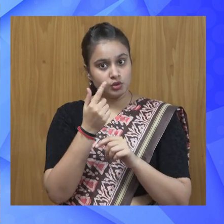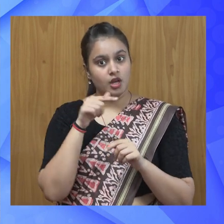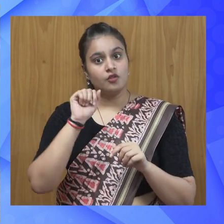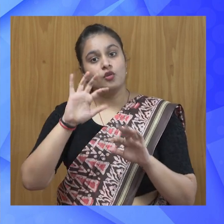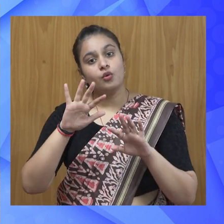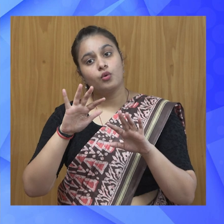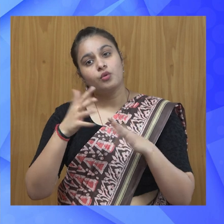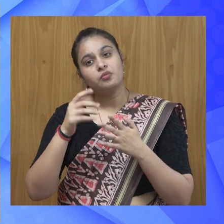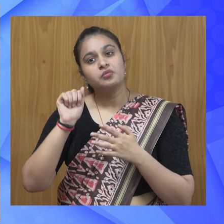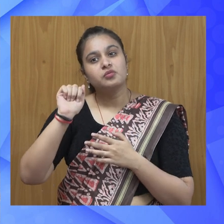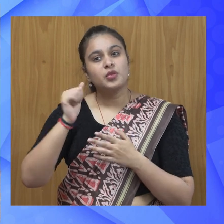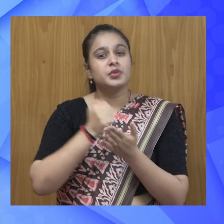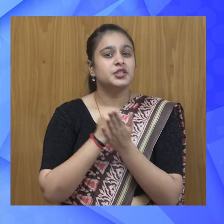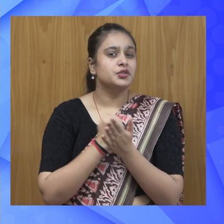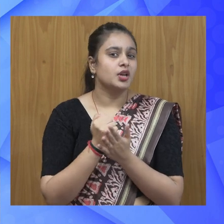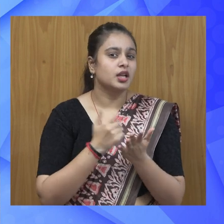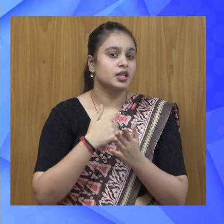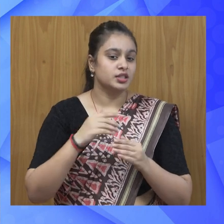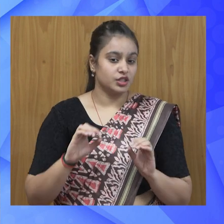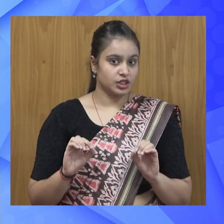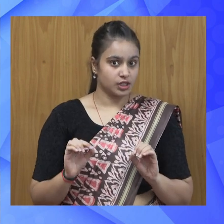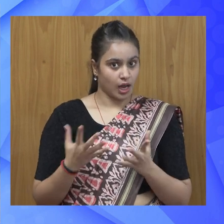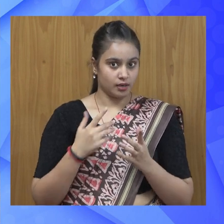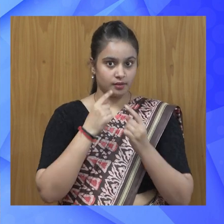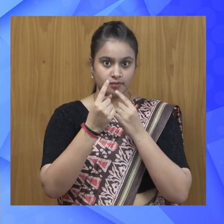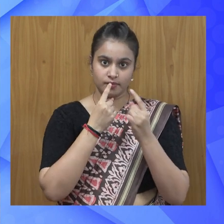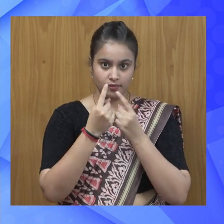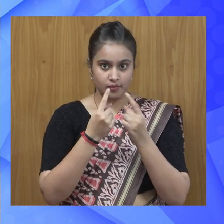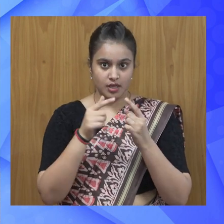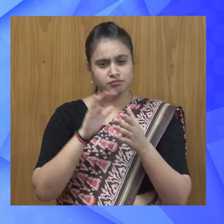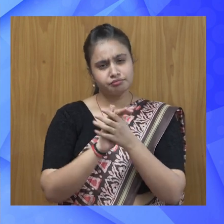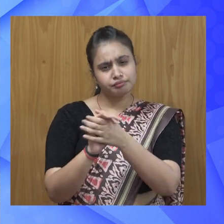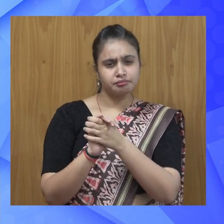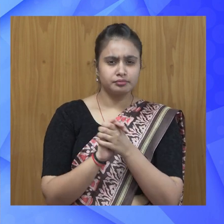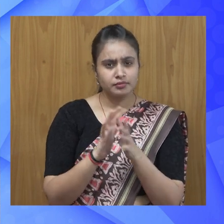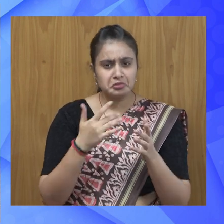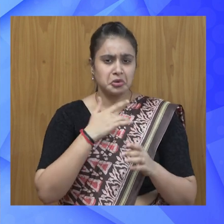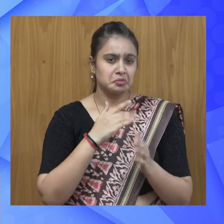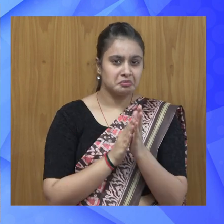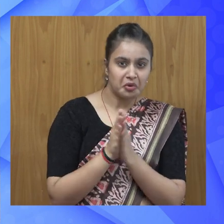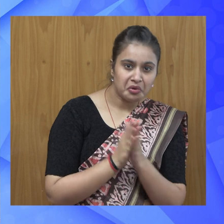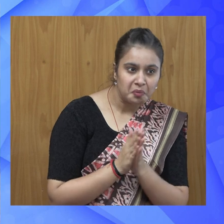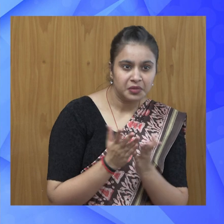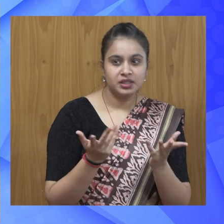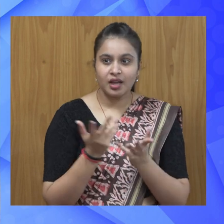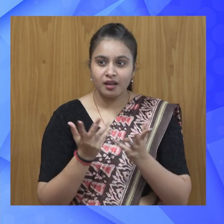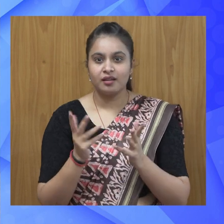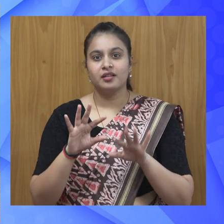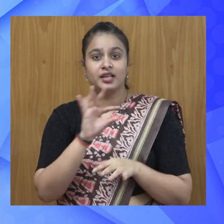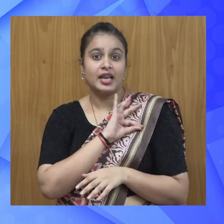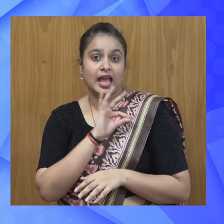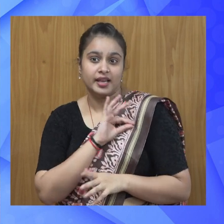बी ही विल ट्राई टू स्टार्ट अ कन्वर्सेशन व्हिच इज वेरी फ्रेंडली आपकी हॉबीज के बारे में पूछेगा